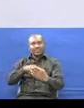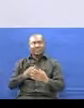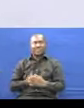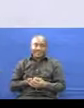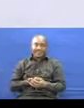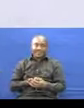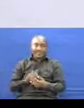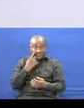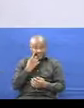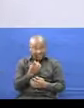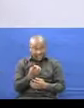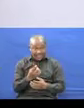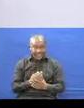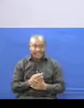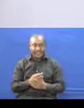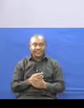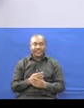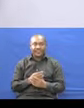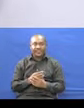pale pia kaweke hivyo hivyo kivuli.